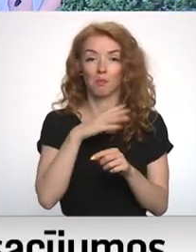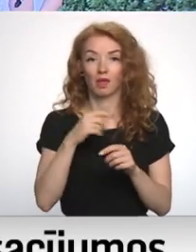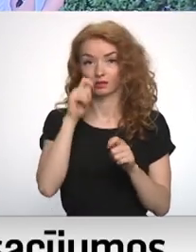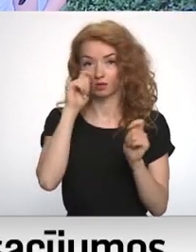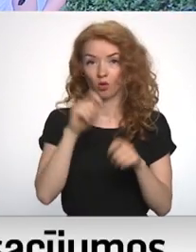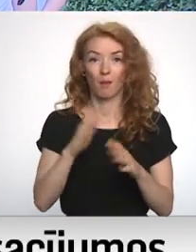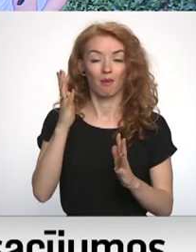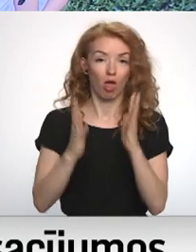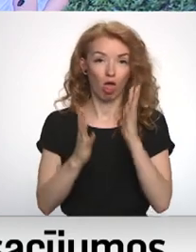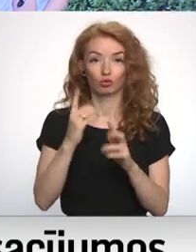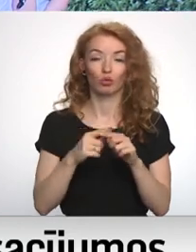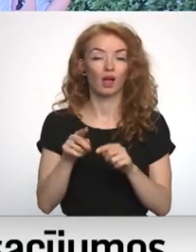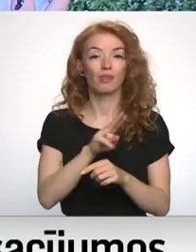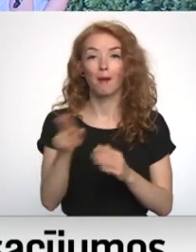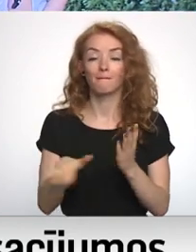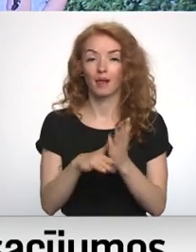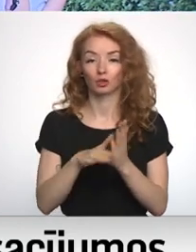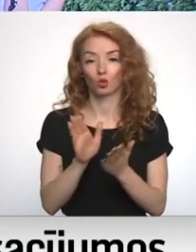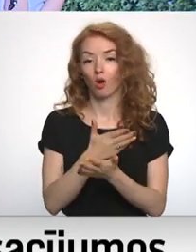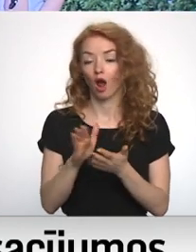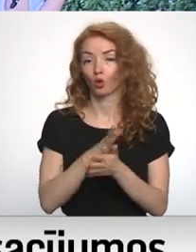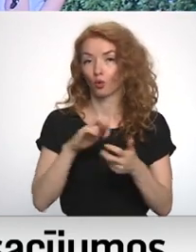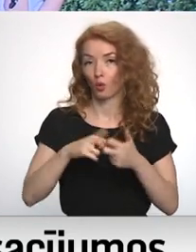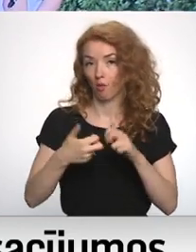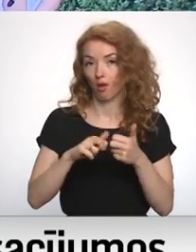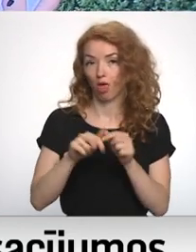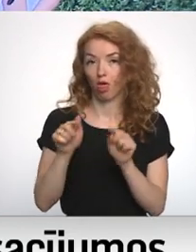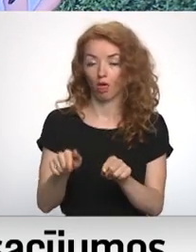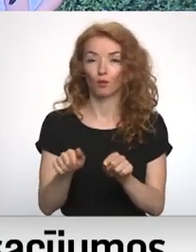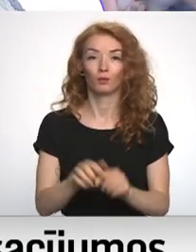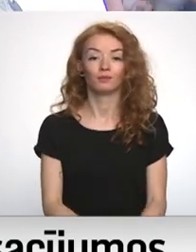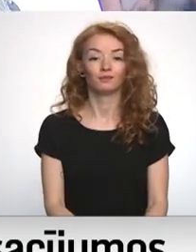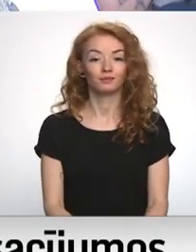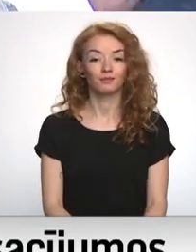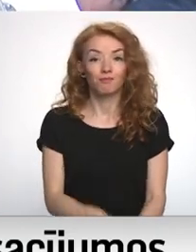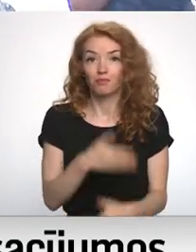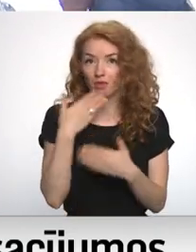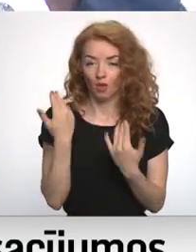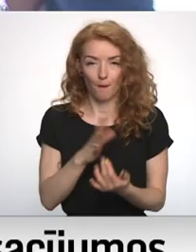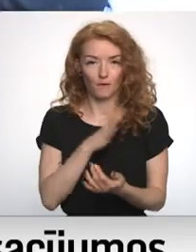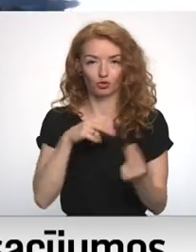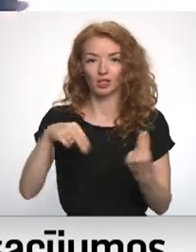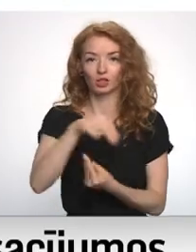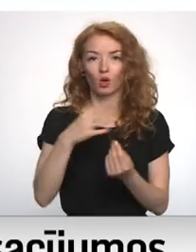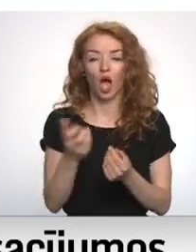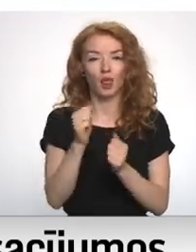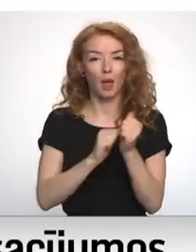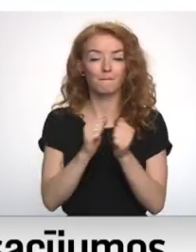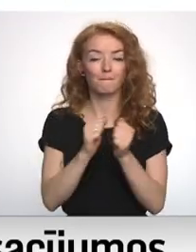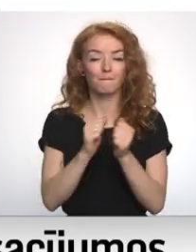tas nerisinās to, ko viņi ir iedomājušies, ka tas risinās. Nav bijušas diskusijas ar dabas